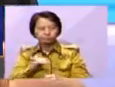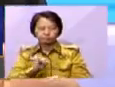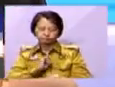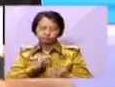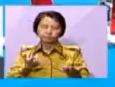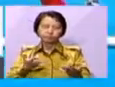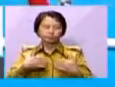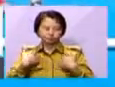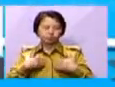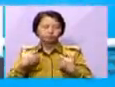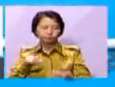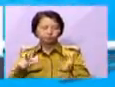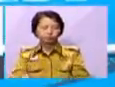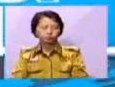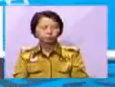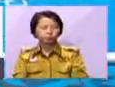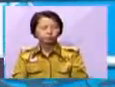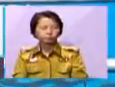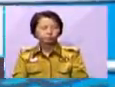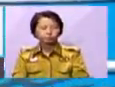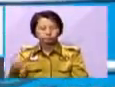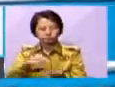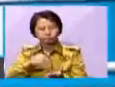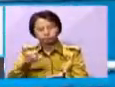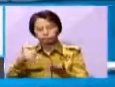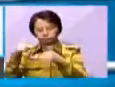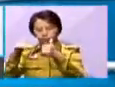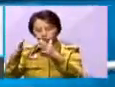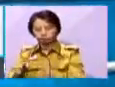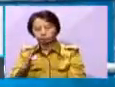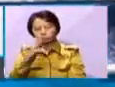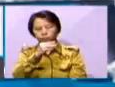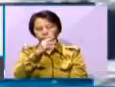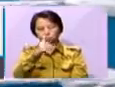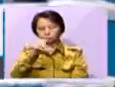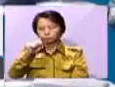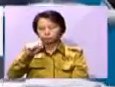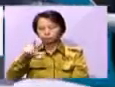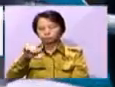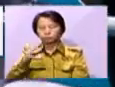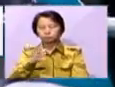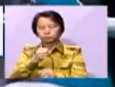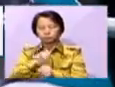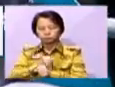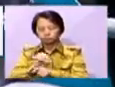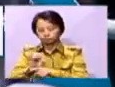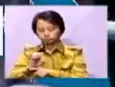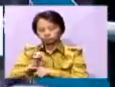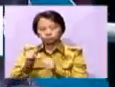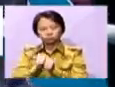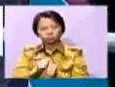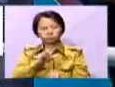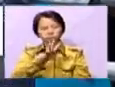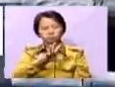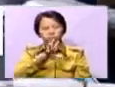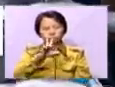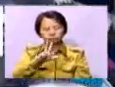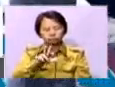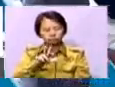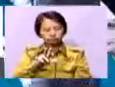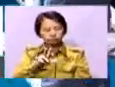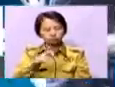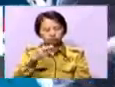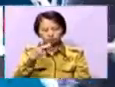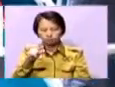lah. Dalam masa yang sama, seorang lagi atlet negara Muhammad Ali Yaakob turut membutirkan emas menerusi acara 53 kg